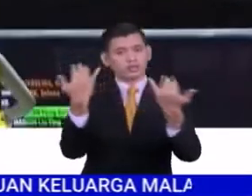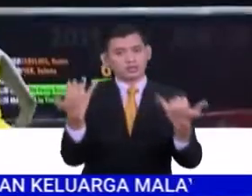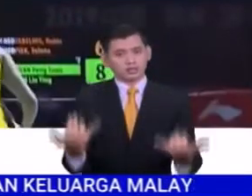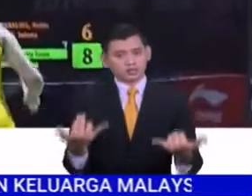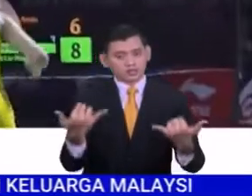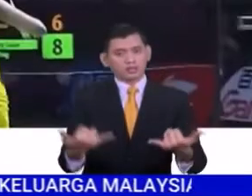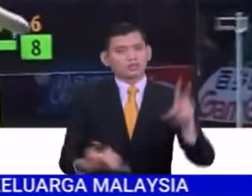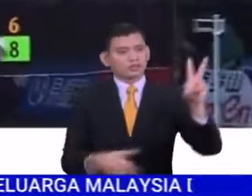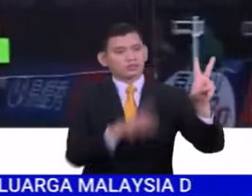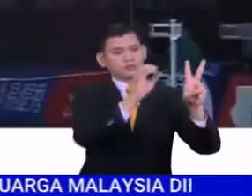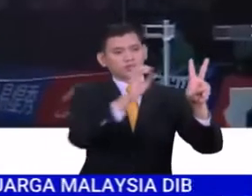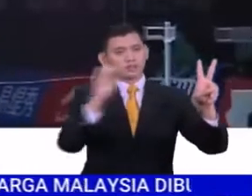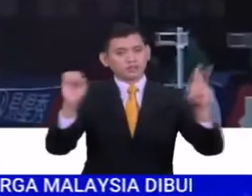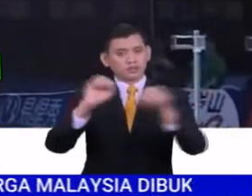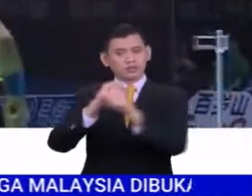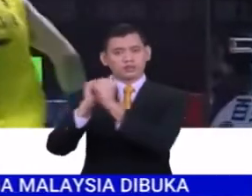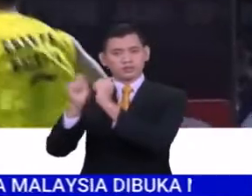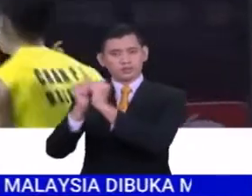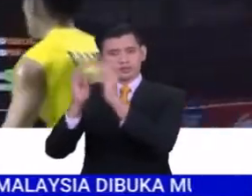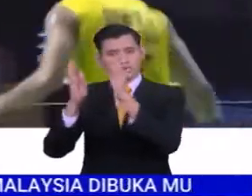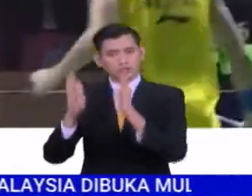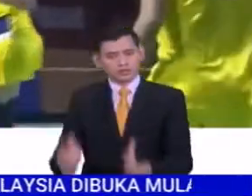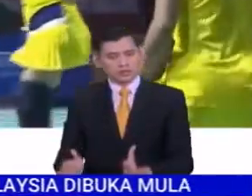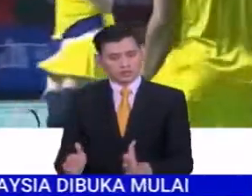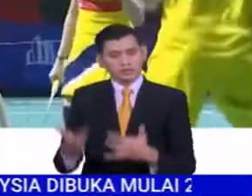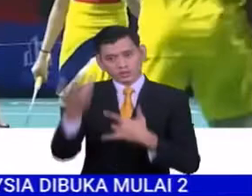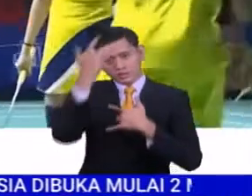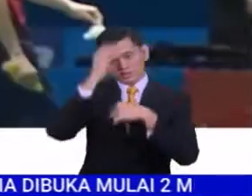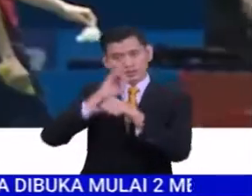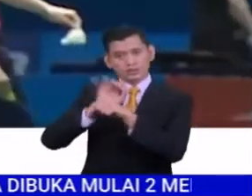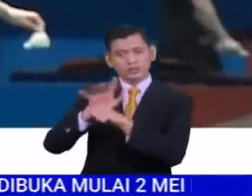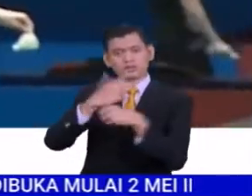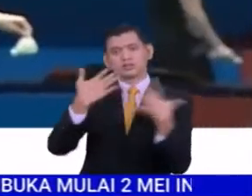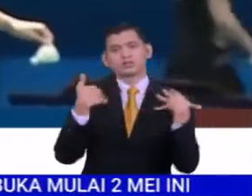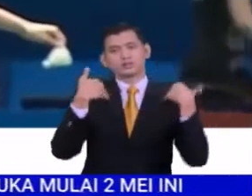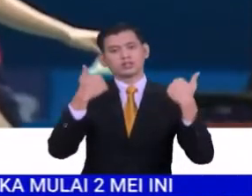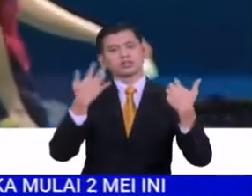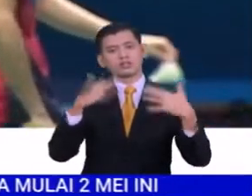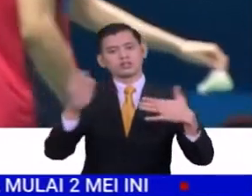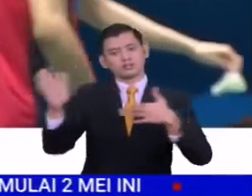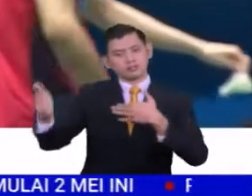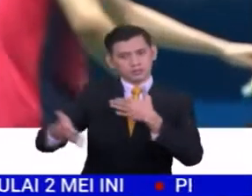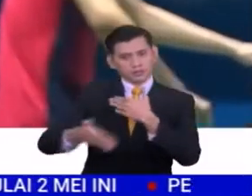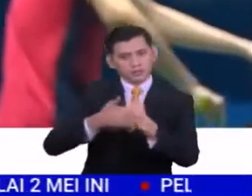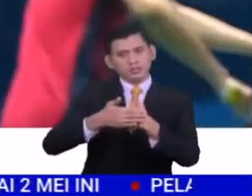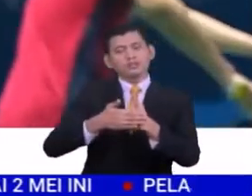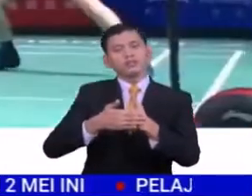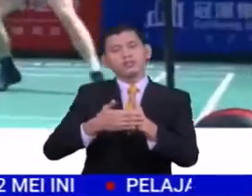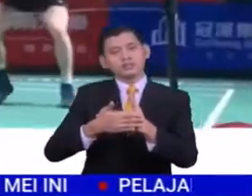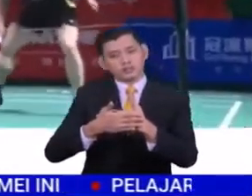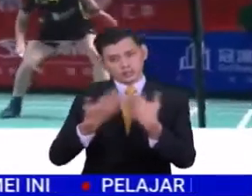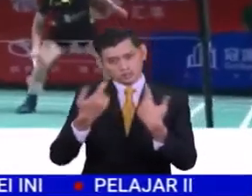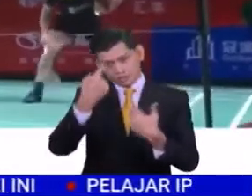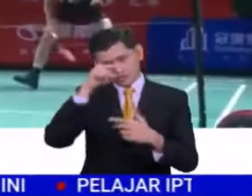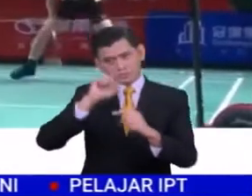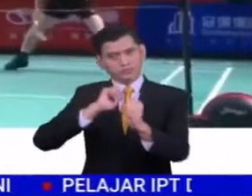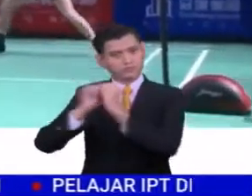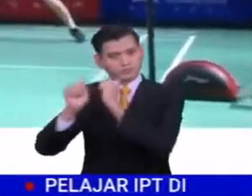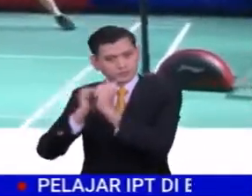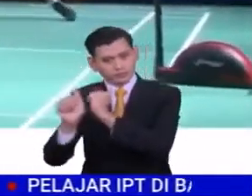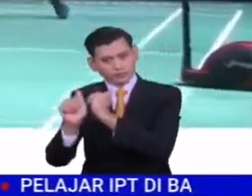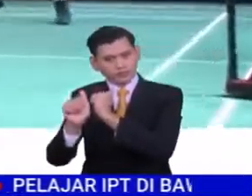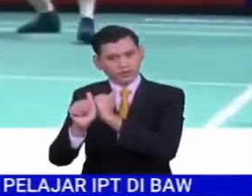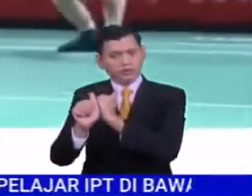hampir 200 atlet yang dijangkiti virus tersebut telah pulih dan kembali beraksi. Siapakah di sebalik kebangkitan